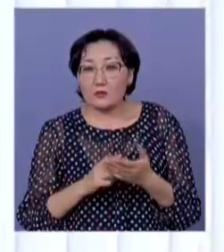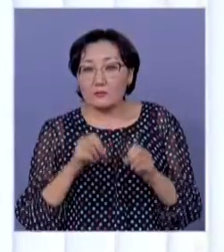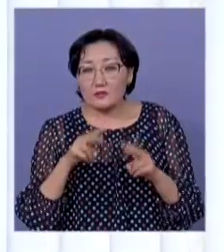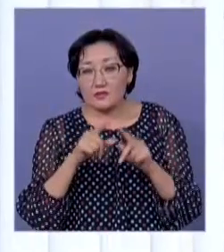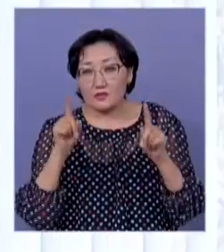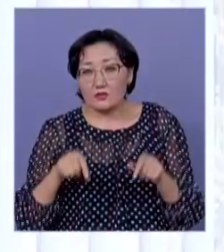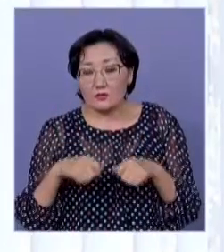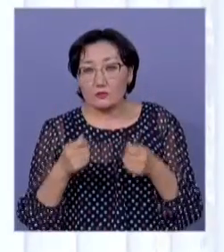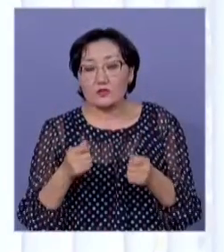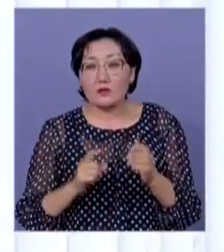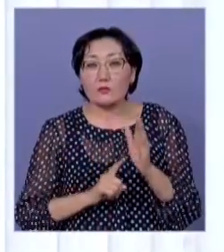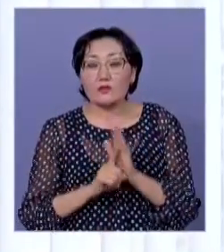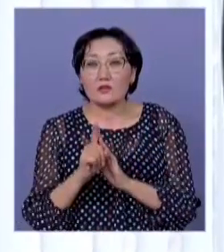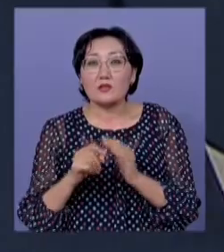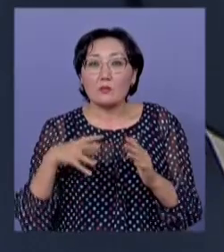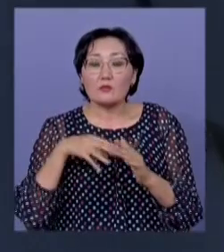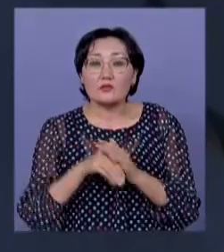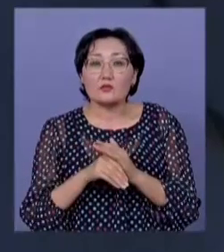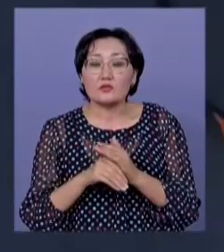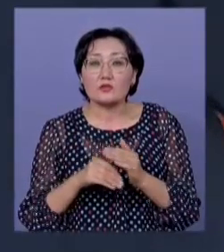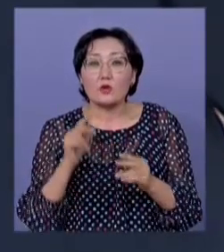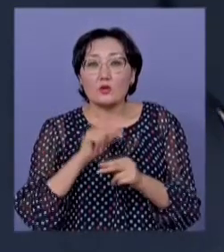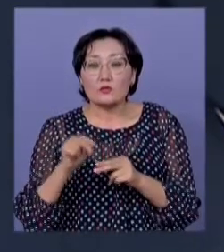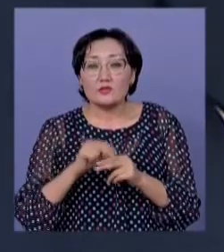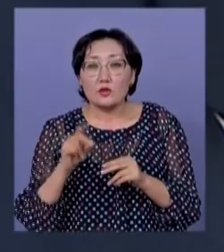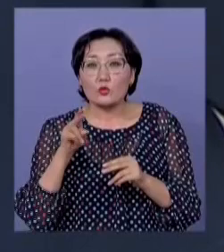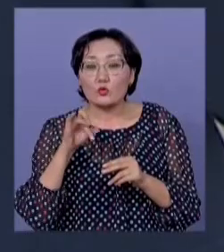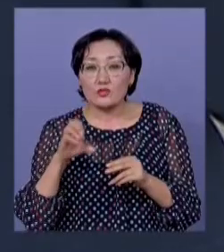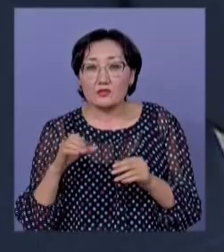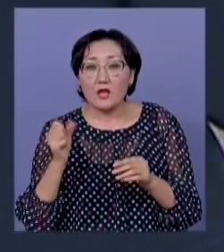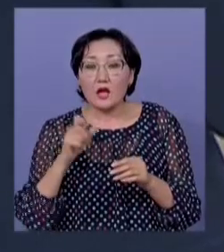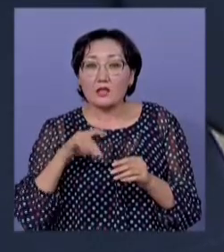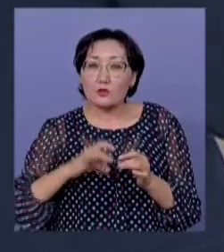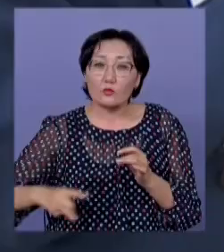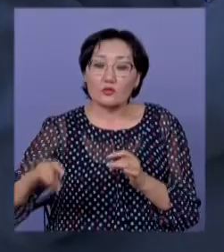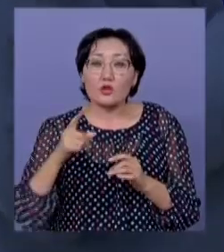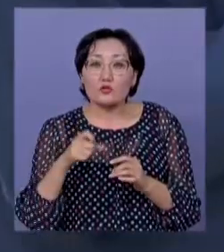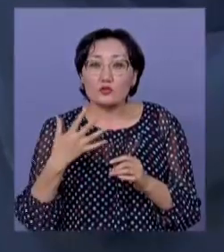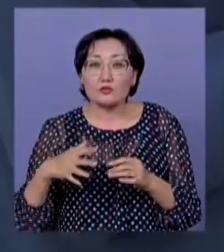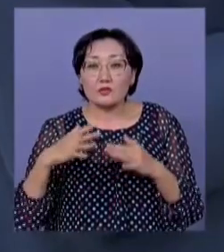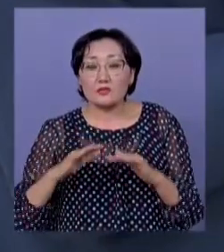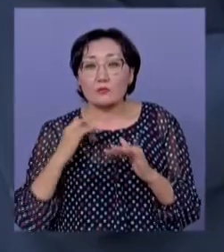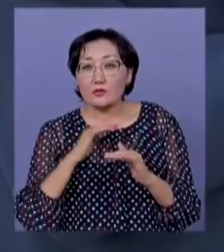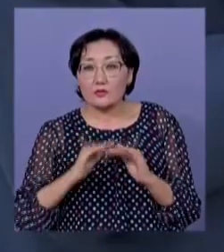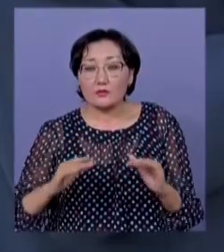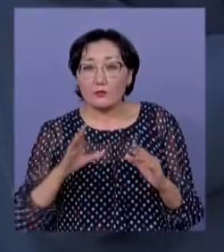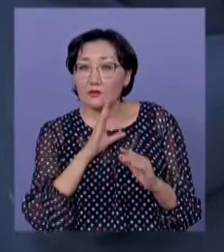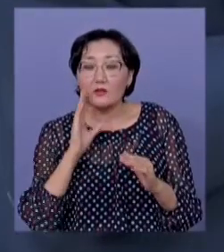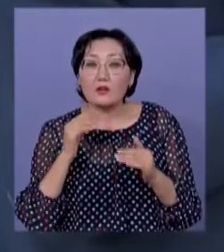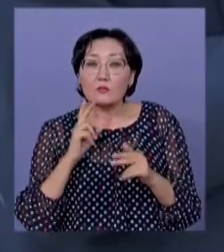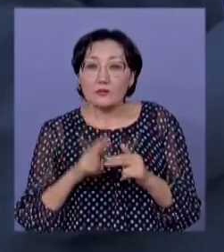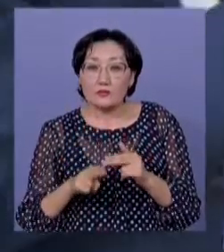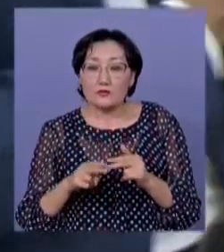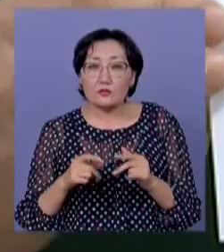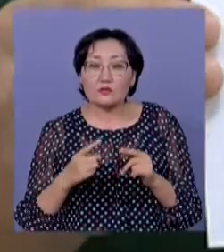табысталды. Бастау жоба саясында қолға алынған, оқыту курсын Алатау ауданының 150-ден астам көп балалы анасы аяқтаған. Ал жұмысты бастап